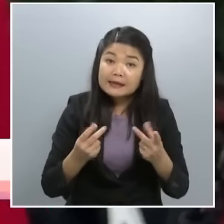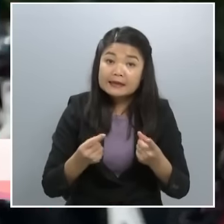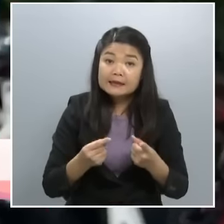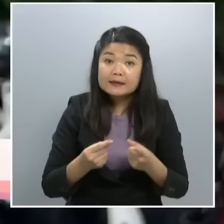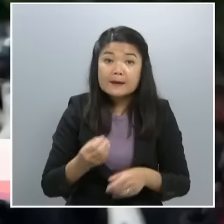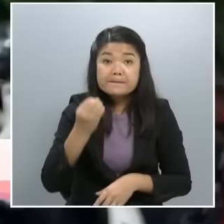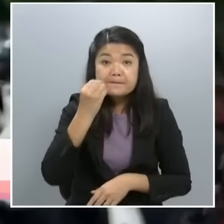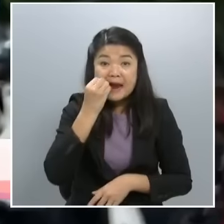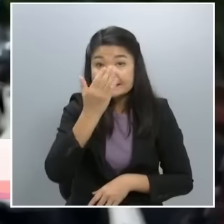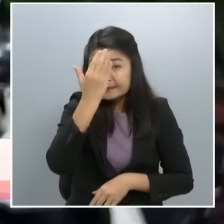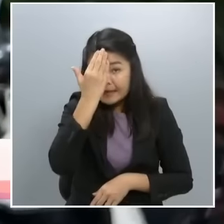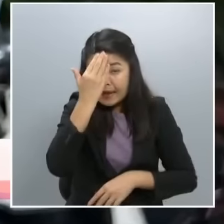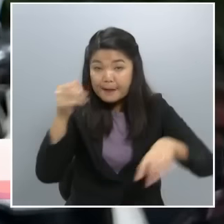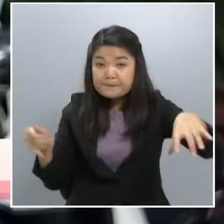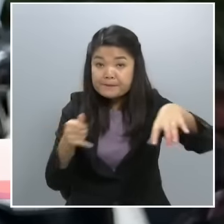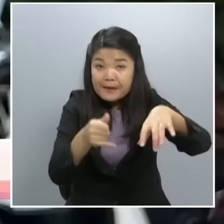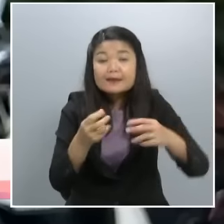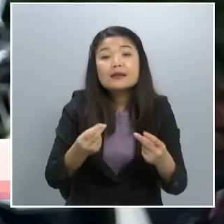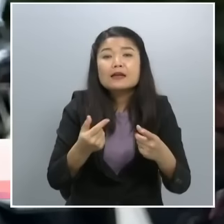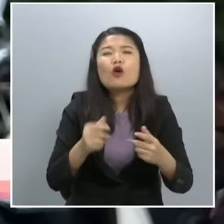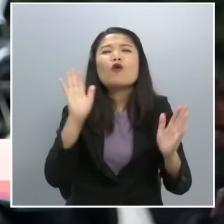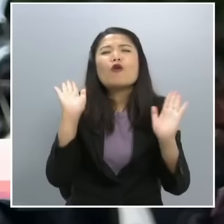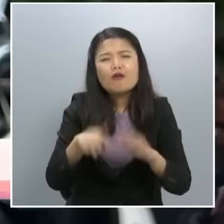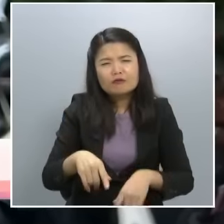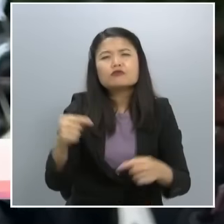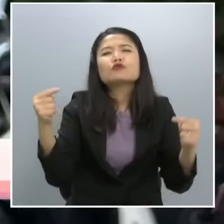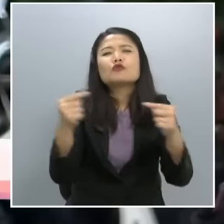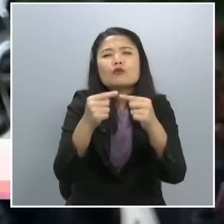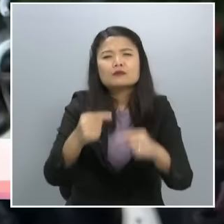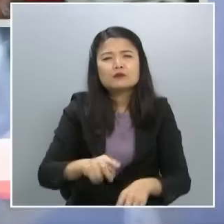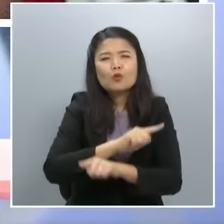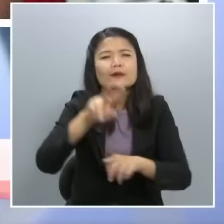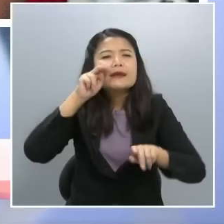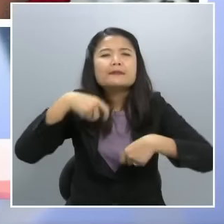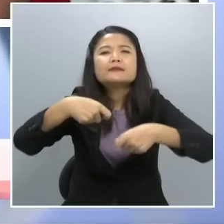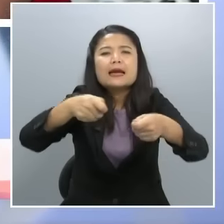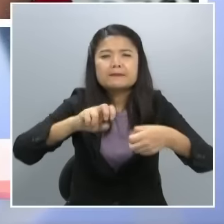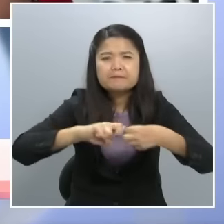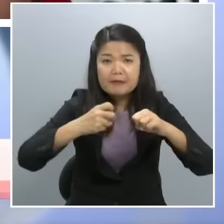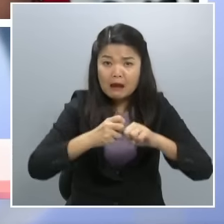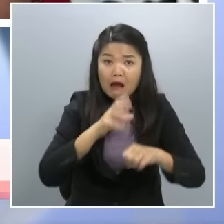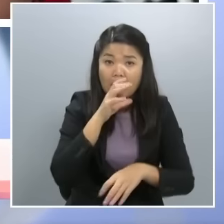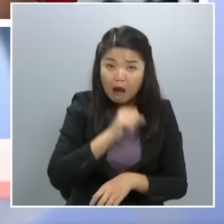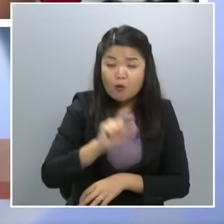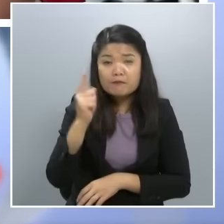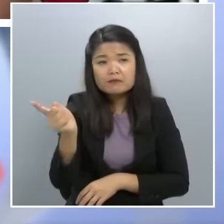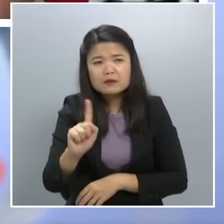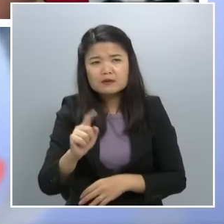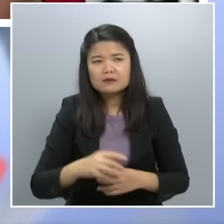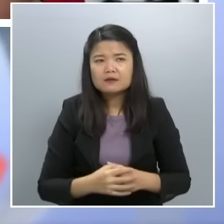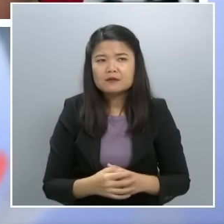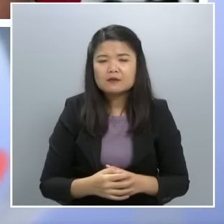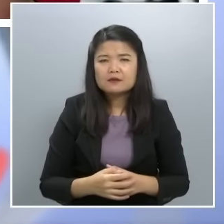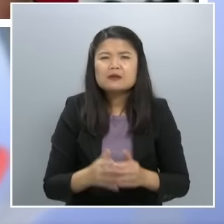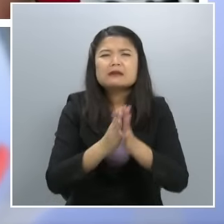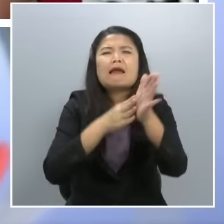งกรานต ์ใช ่สงกรานต ์สงกรานต ์แล้วที่ไปเปลี่ยนกระถางของเก่าหรือของใหม ่นาเล็กนาเล็กก็จ่ายตังค์ไปแล้ว เขาไป